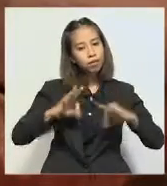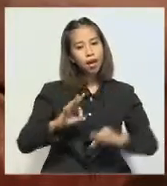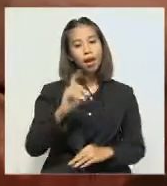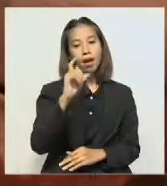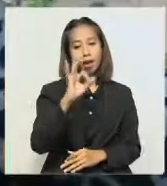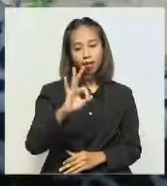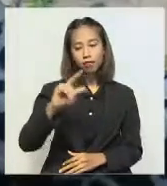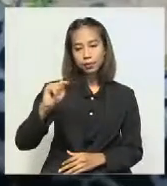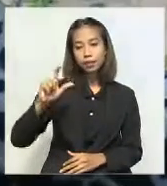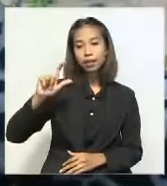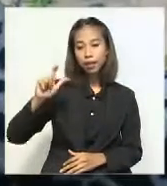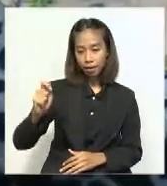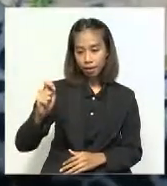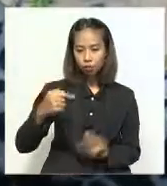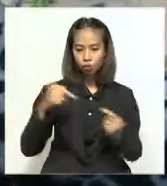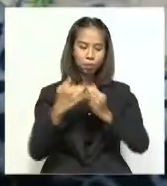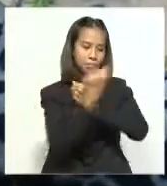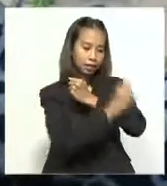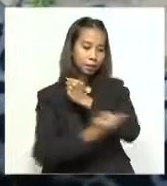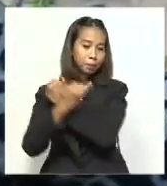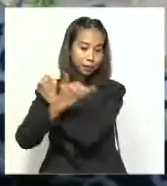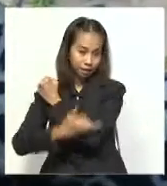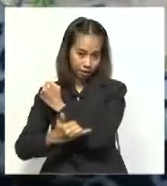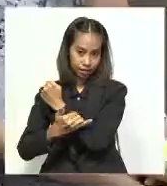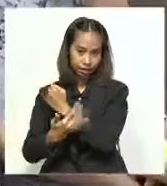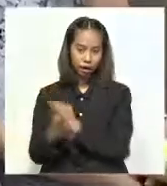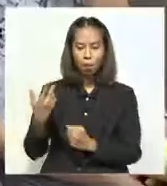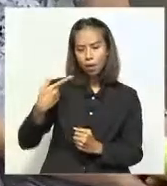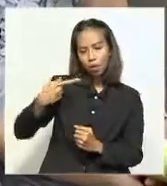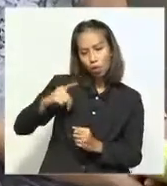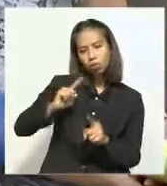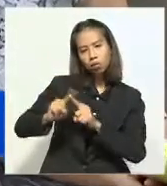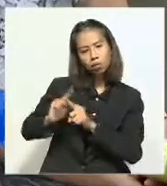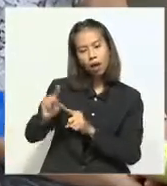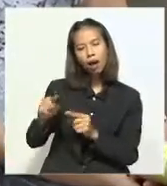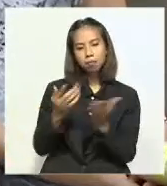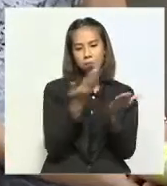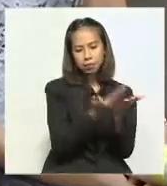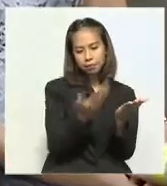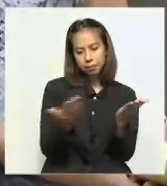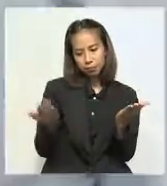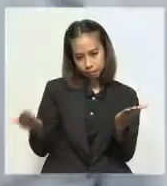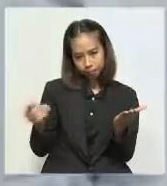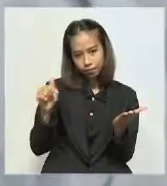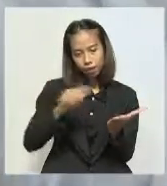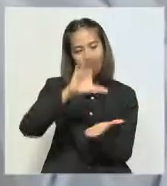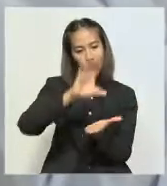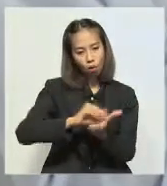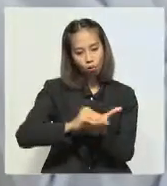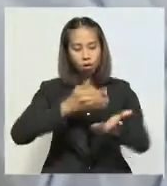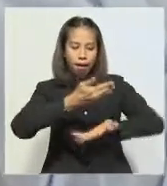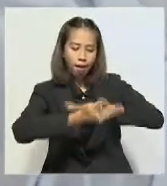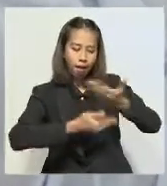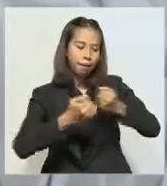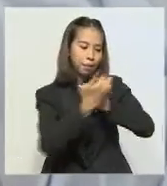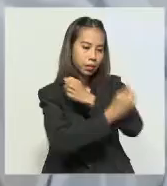รือ FTA ของไทยและประเทศคู่ค้าประโยชน์และความท้าทายจากข้อตกลง FTA ฉบับต่างๆรวมทั้งข้อมูลการค้าระหว่